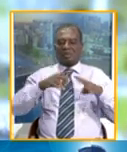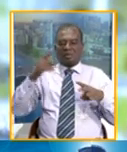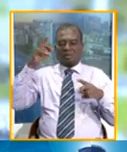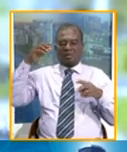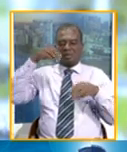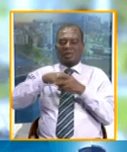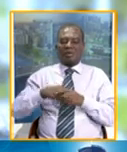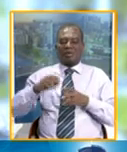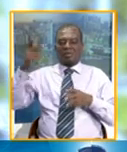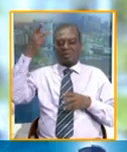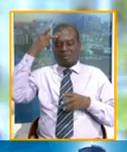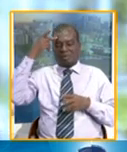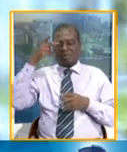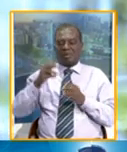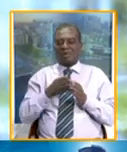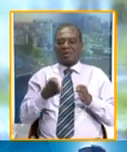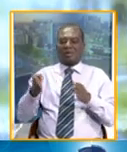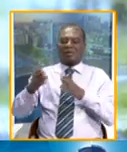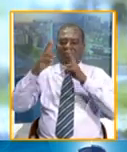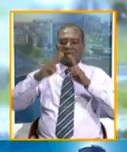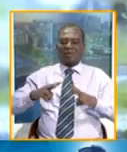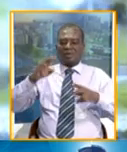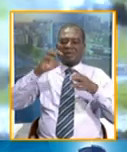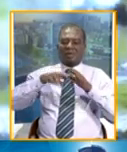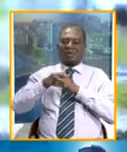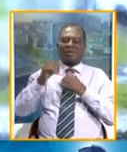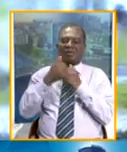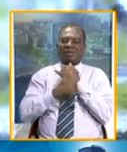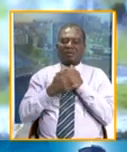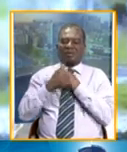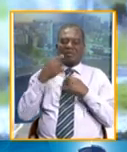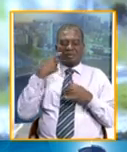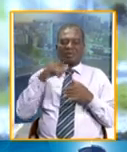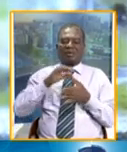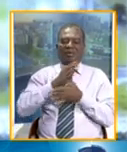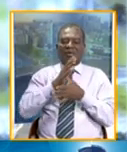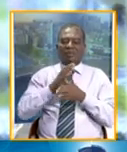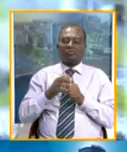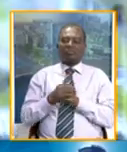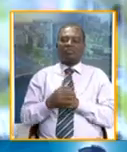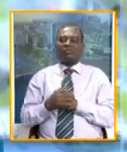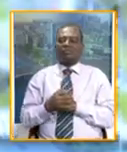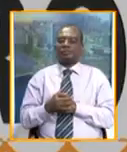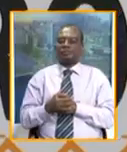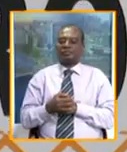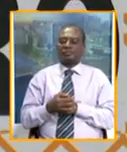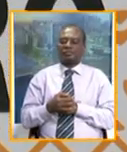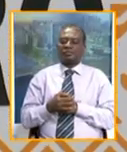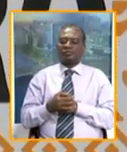de transformation et de modernisation des villes de l'intérieur du pays. Le point, Sam Conan.